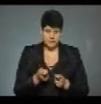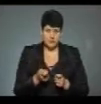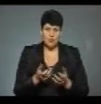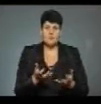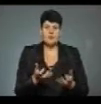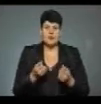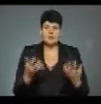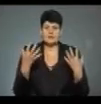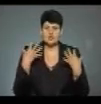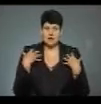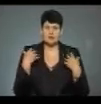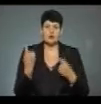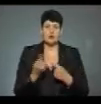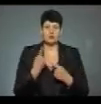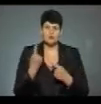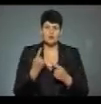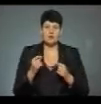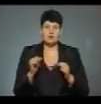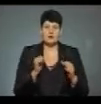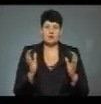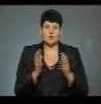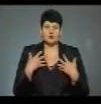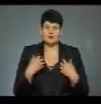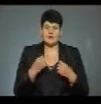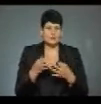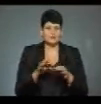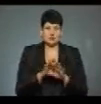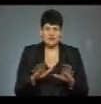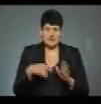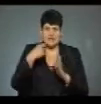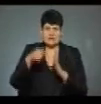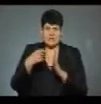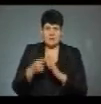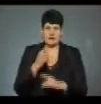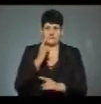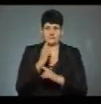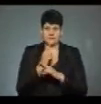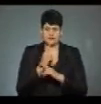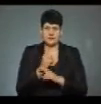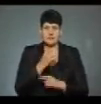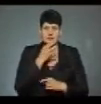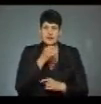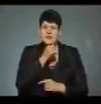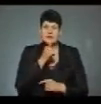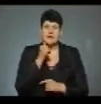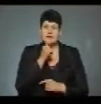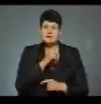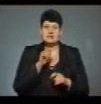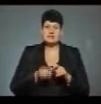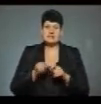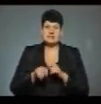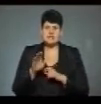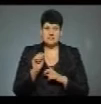приймальню начальника обласного управління охорони здоров'я не пропустили та знімати заборонили. Послалися на таємницю слідства.